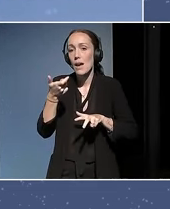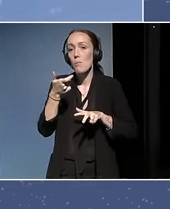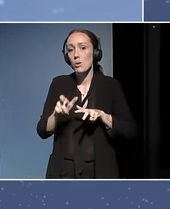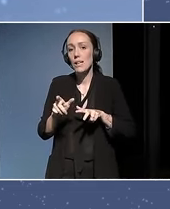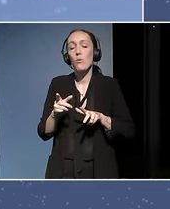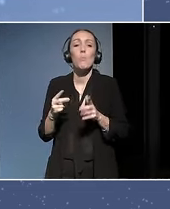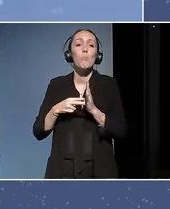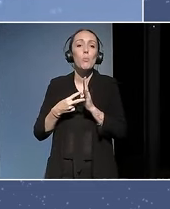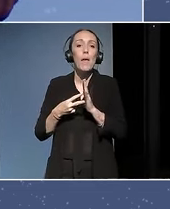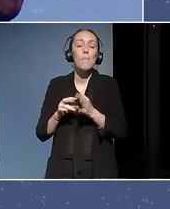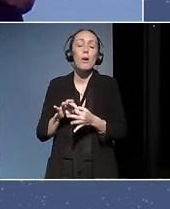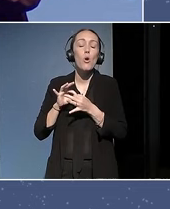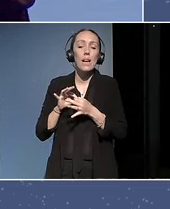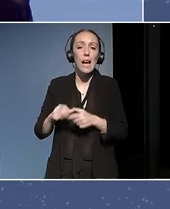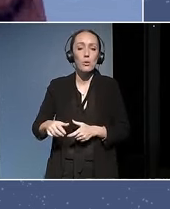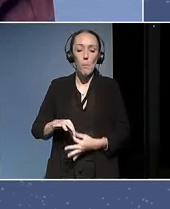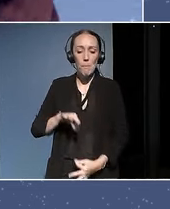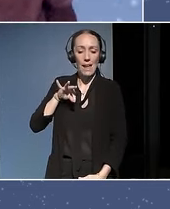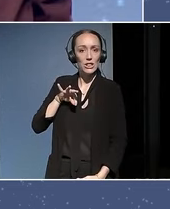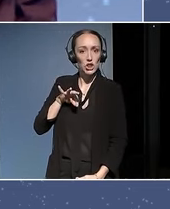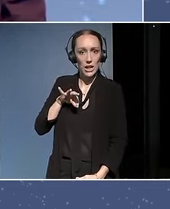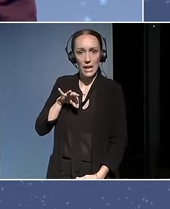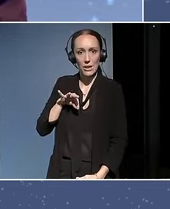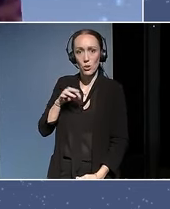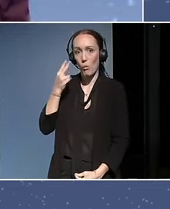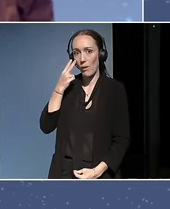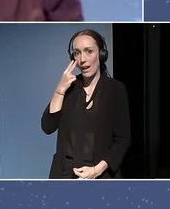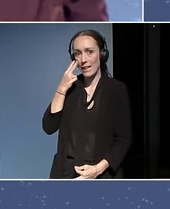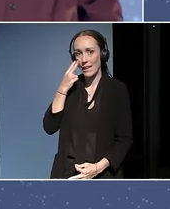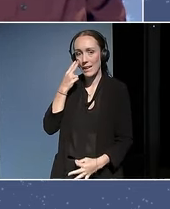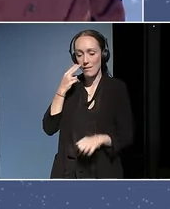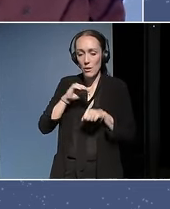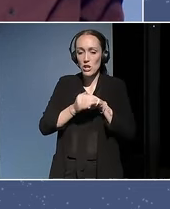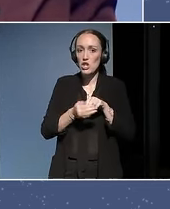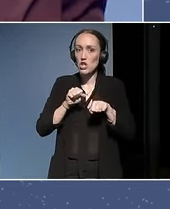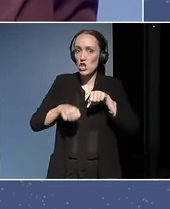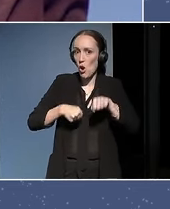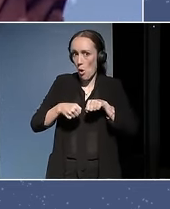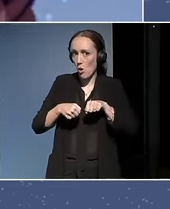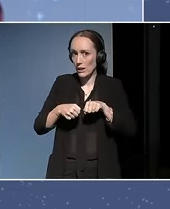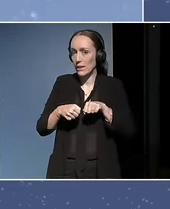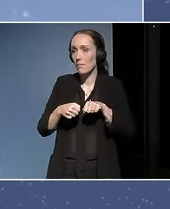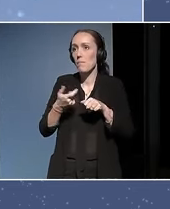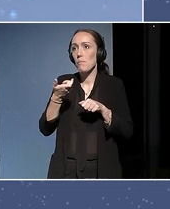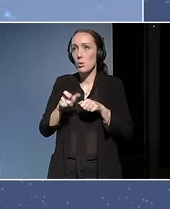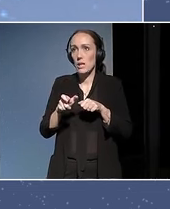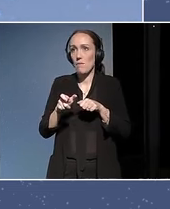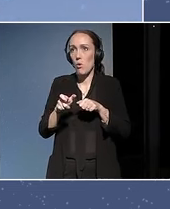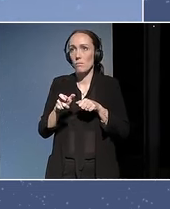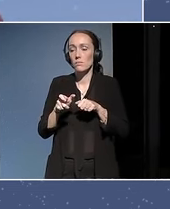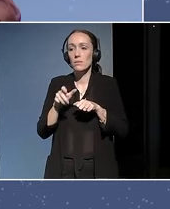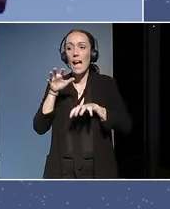baricentro vedete lì c'è scritto baricentro davanti alle ginocchia se il bar centro di un bipede è tanto davanti alle